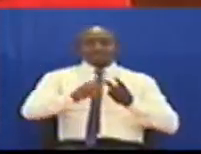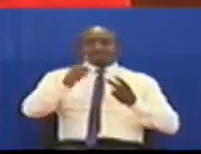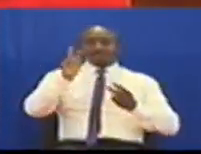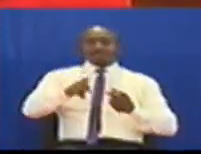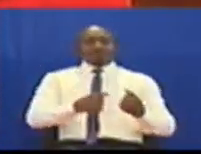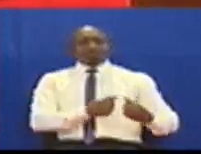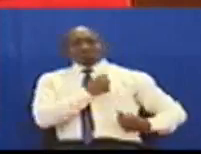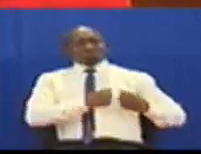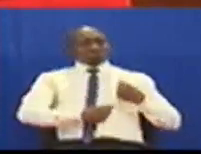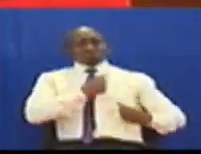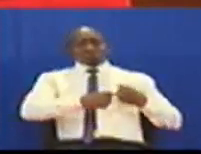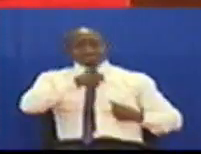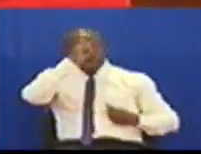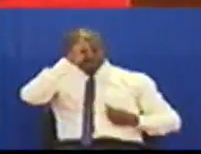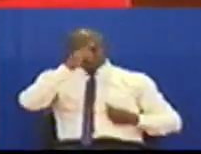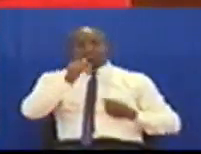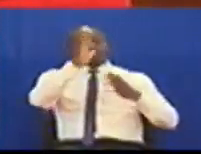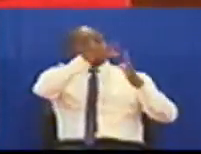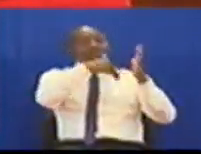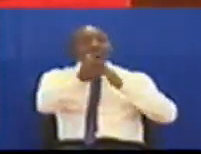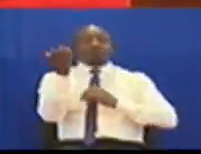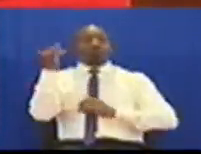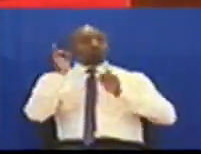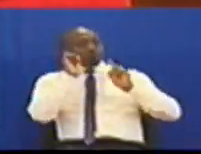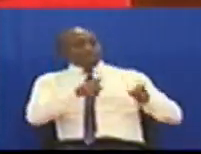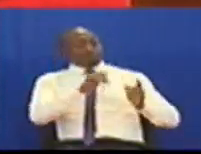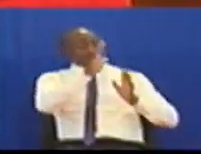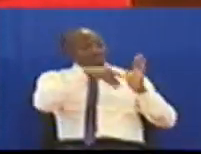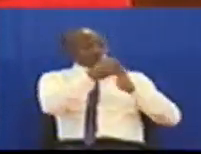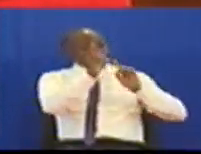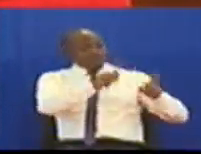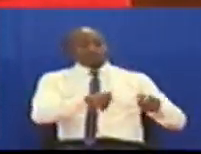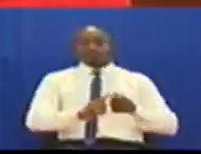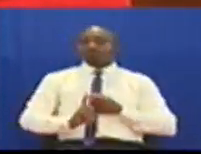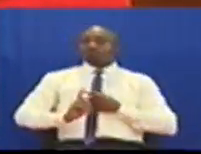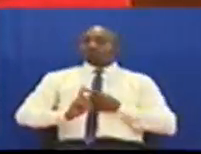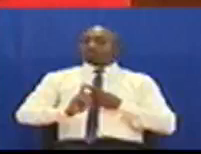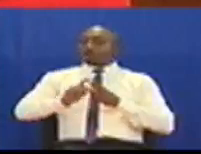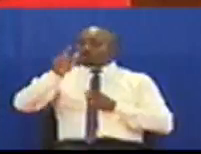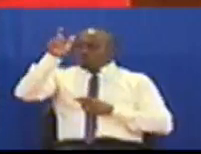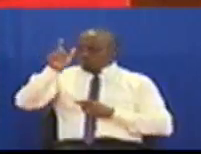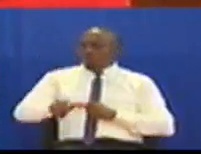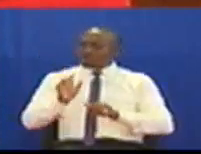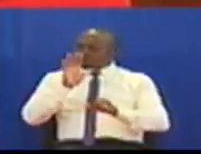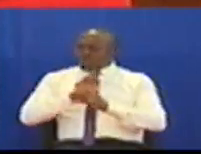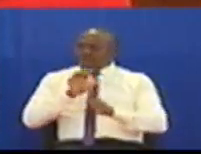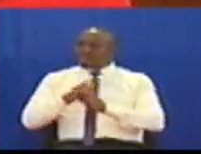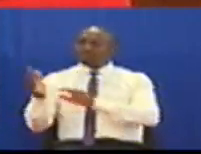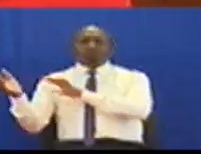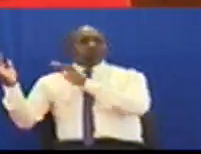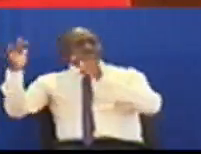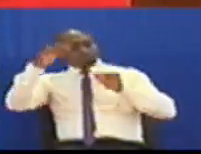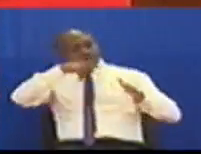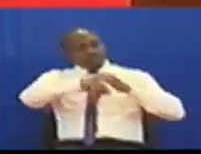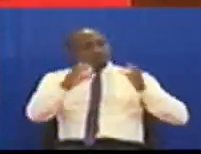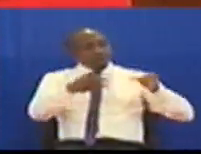linamuuma kweli, kulikuwa kuna ratiba imetolewa publicly, kila mtu anajua kwamba wengi walikuwa wanakuja na kuona